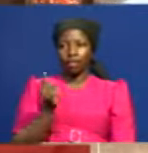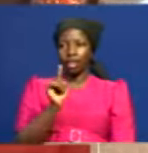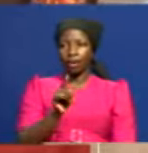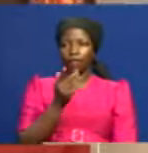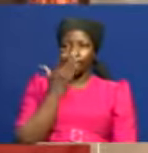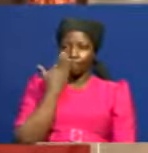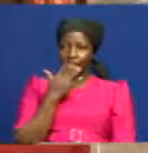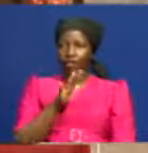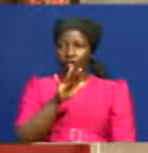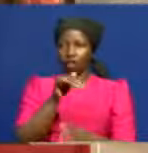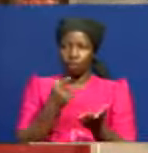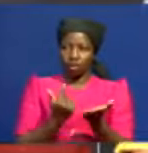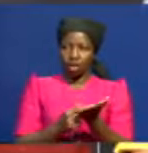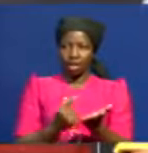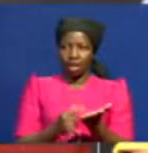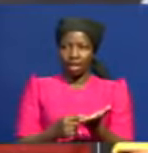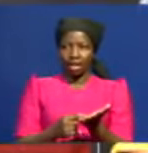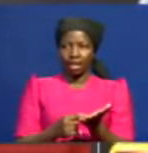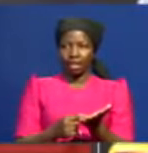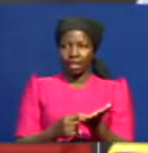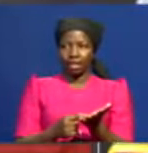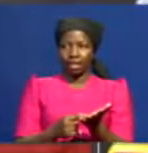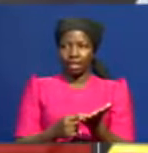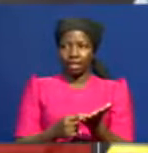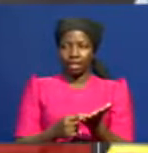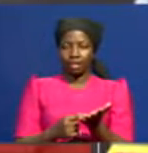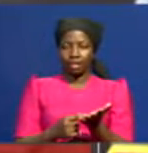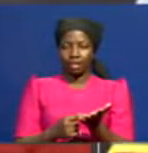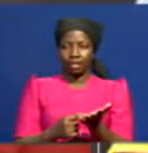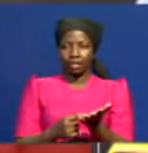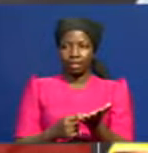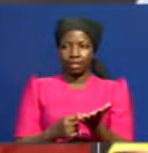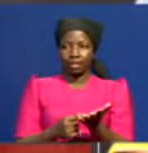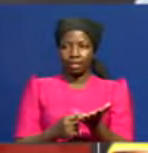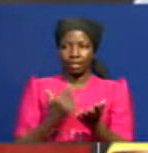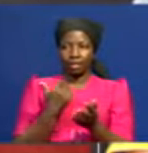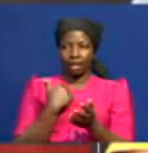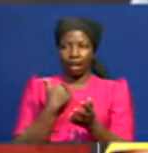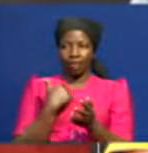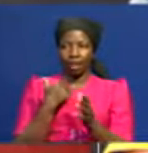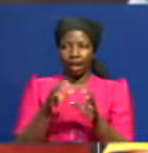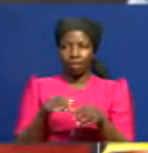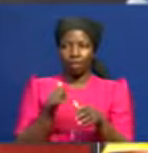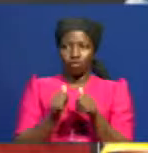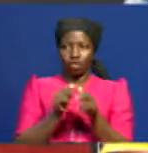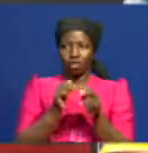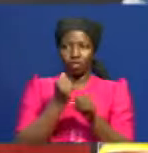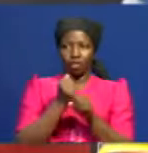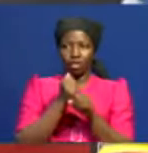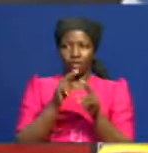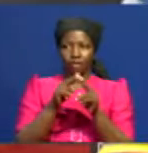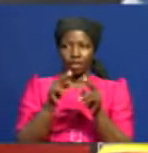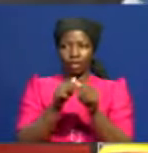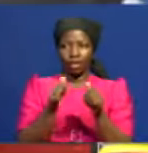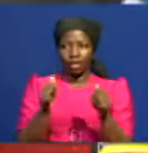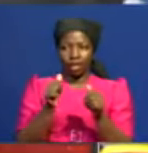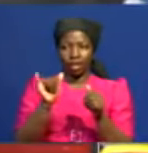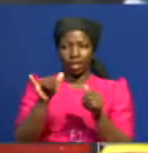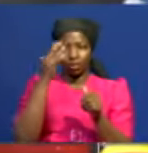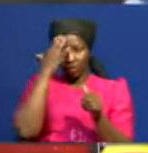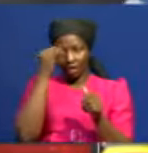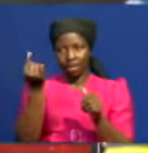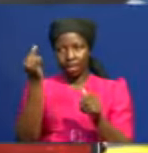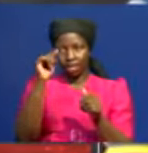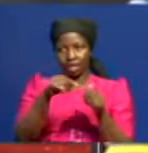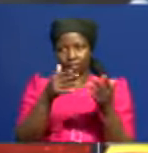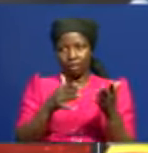Uganda. Na wakule wako na kiwanda ambaye nafanya kazi mzuri sana. Sababu wakaja hapa. Sasa